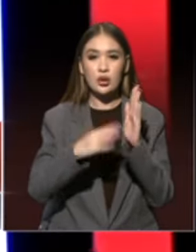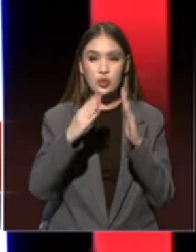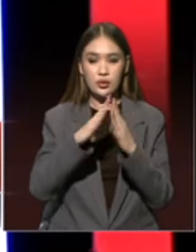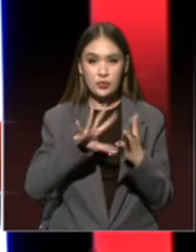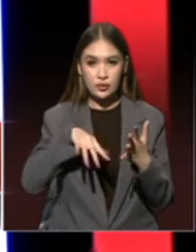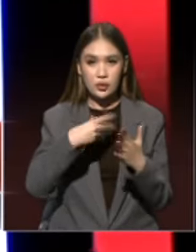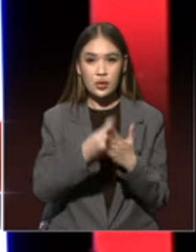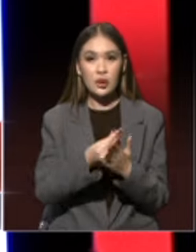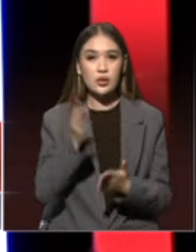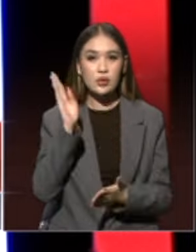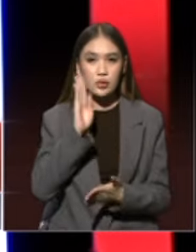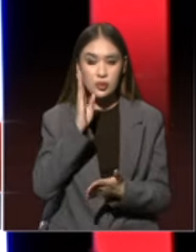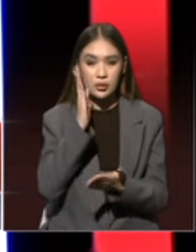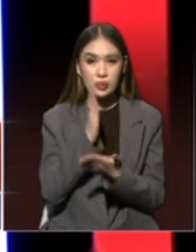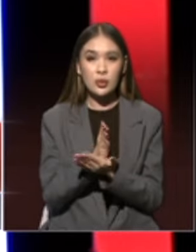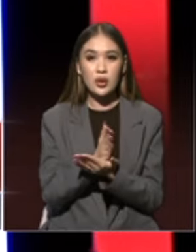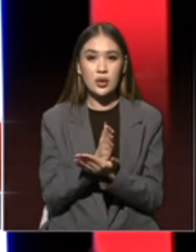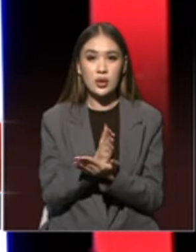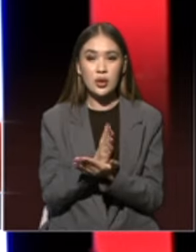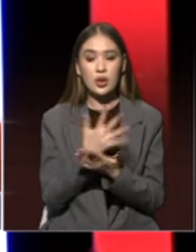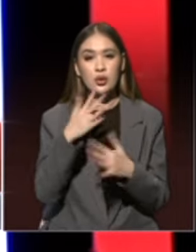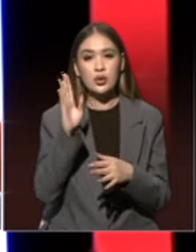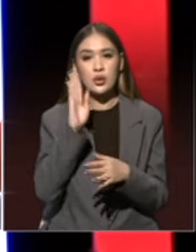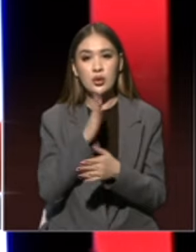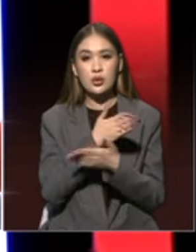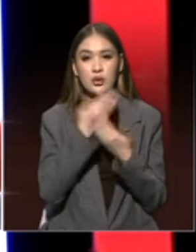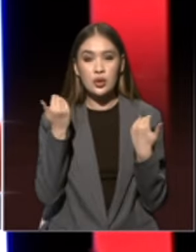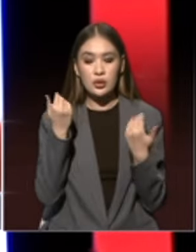жоқ әлде су кетті ма ол жерде?